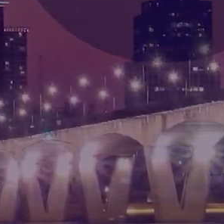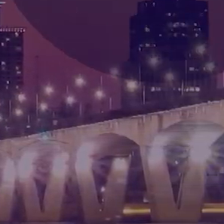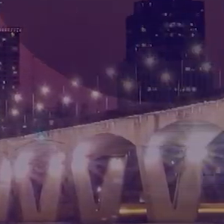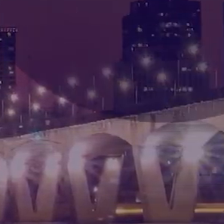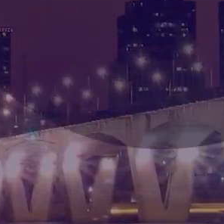강조했습니다